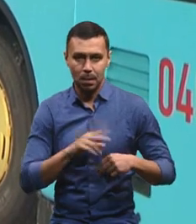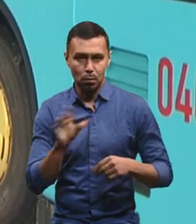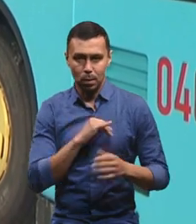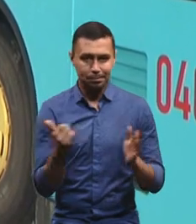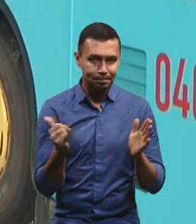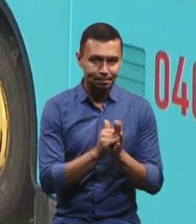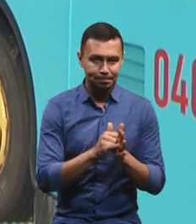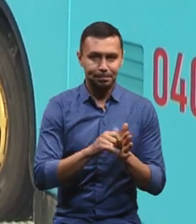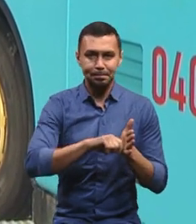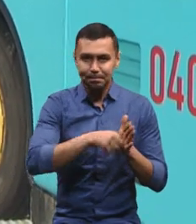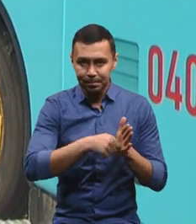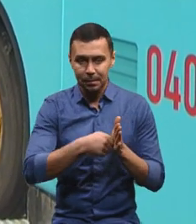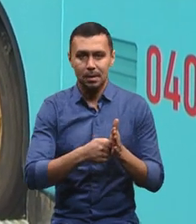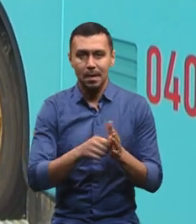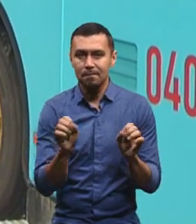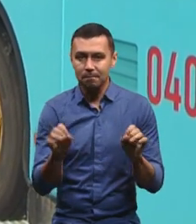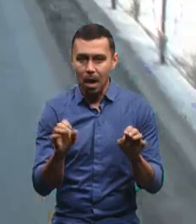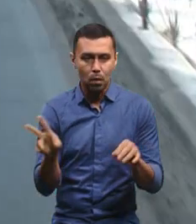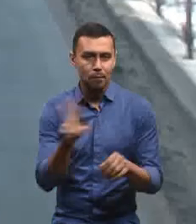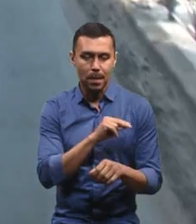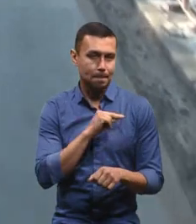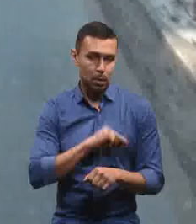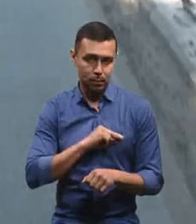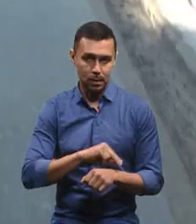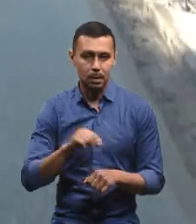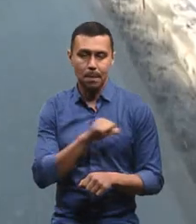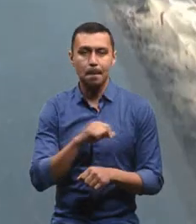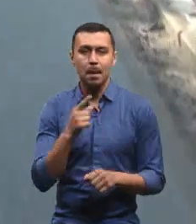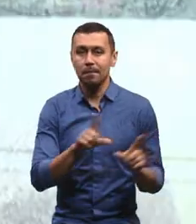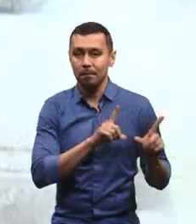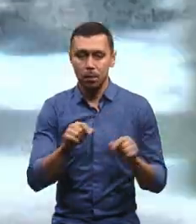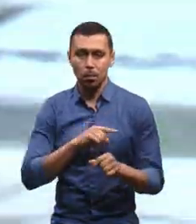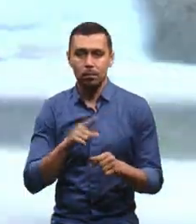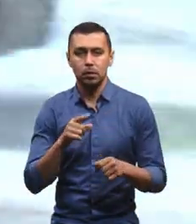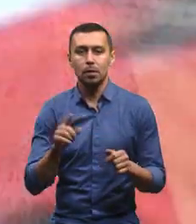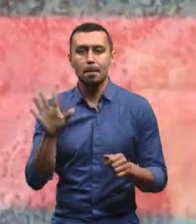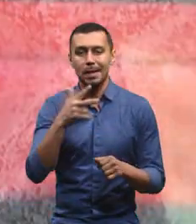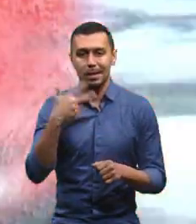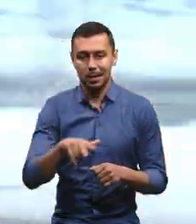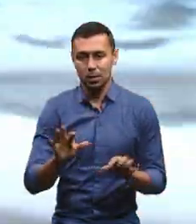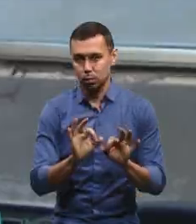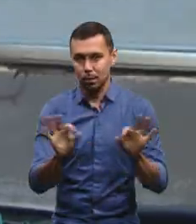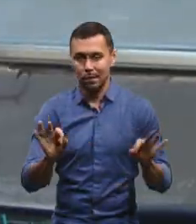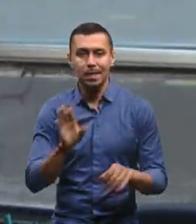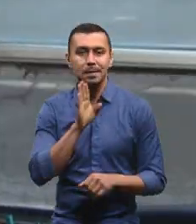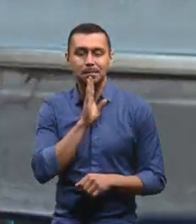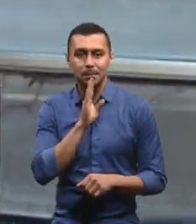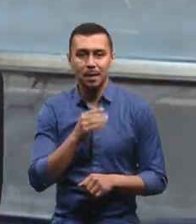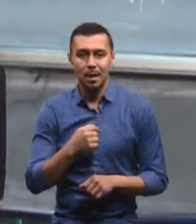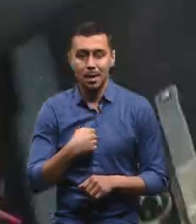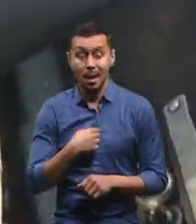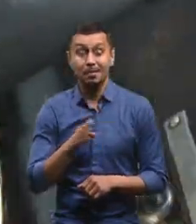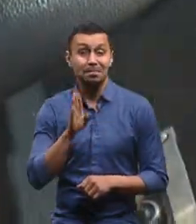закріплені Ну і габарити фари щоб всі лампочки Горіли найперший виїзд на лінію був опівно 6 ранку розповідає Ольга Бондар Я